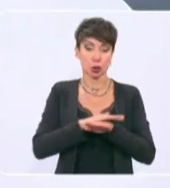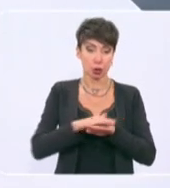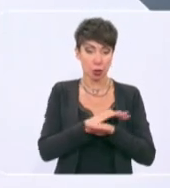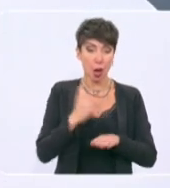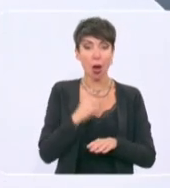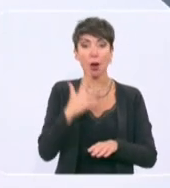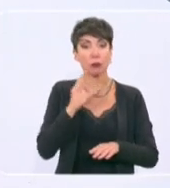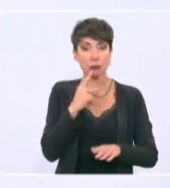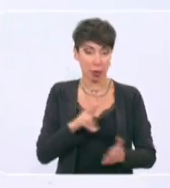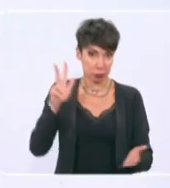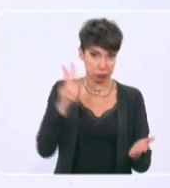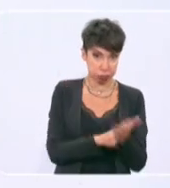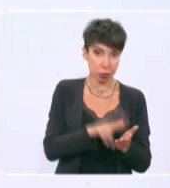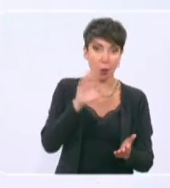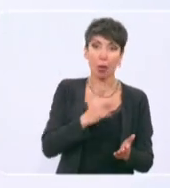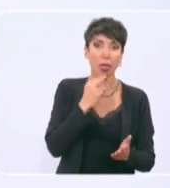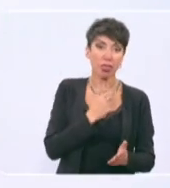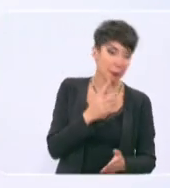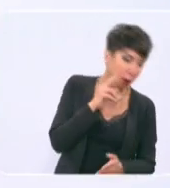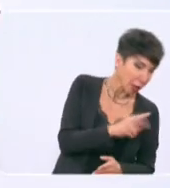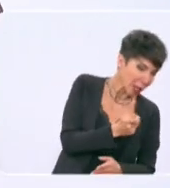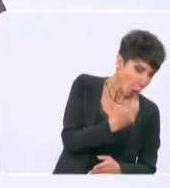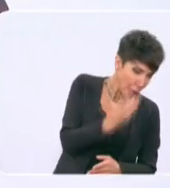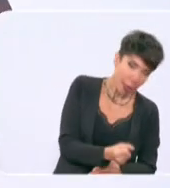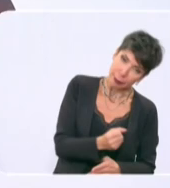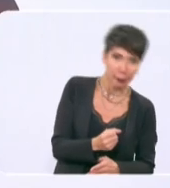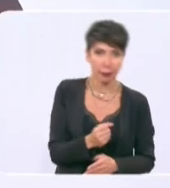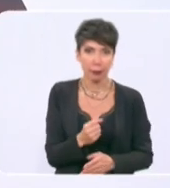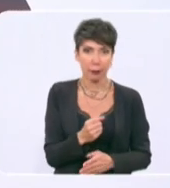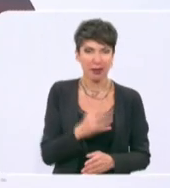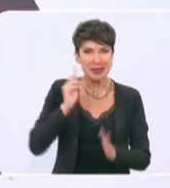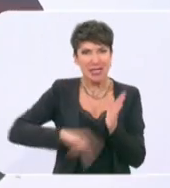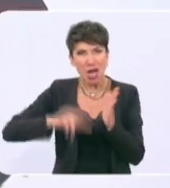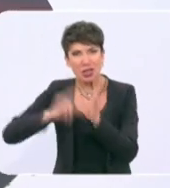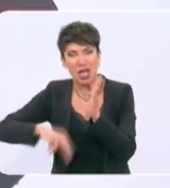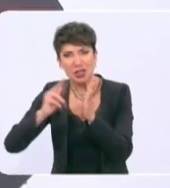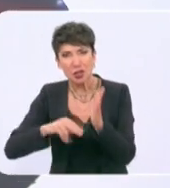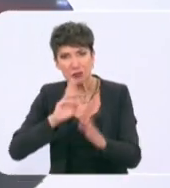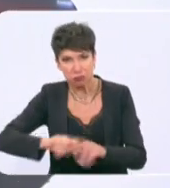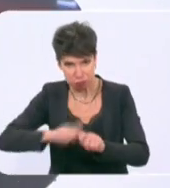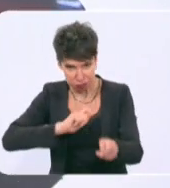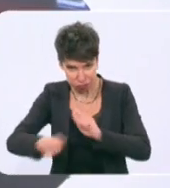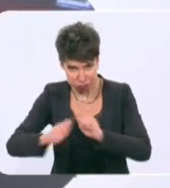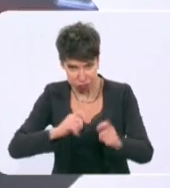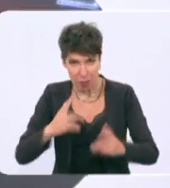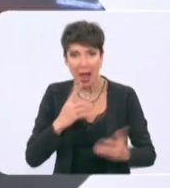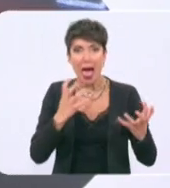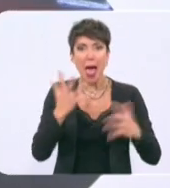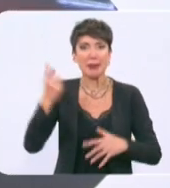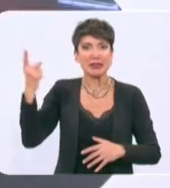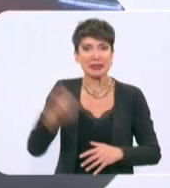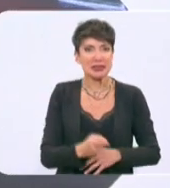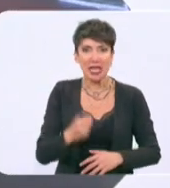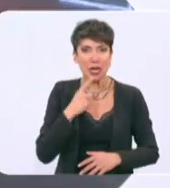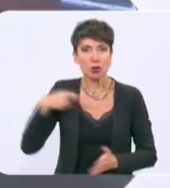οικονομίας. Κατάργηση των συλλογικών διαπραγματεύσεων και οι αντοχές της οικονομίας είναι αυτή η κατάσταση που ζούμε. Να τα πληρώνει το 95% της φορολογίας ο ελληνικός λαός και